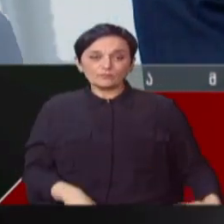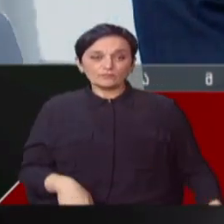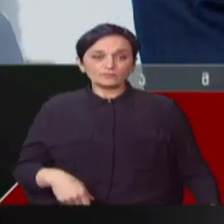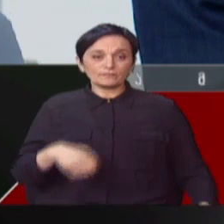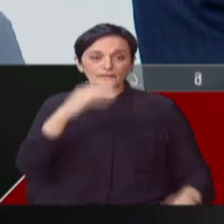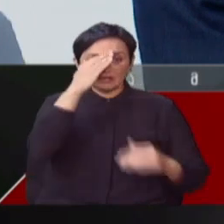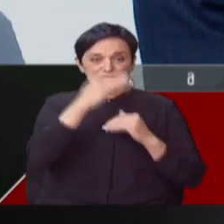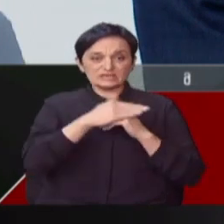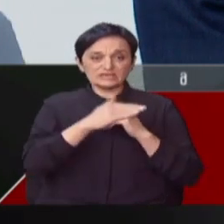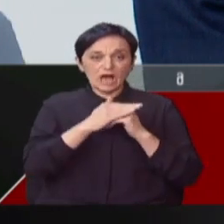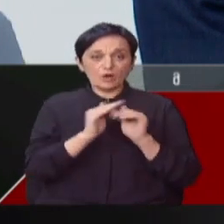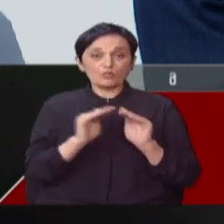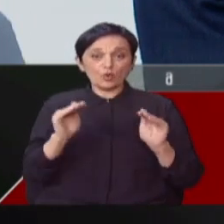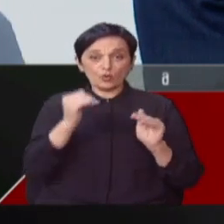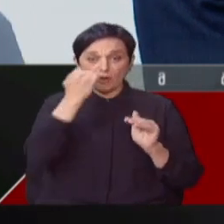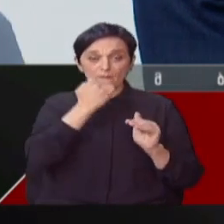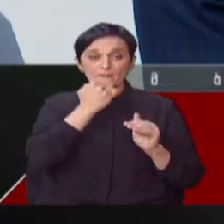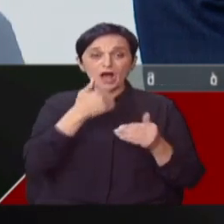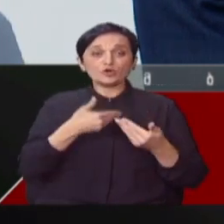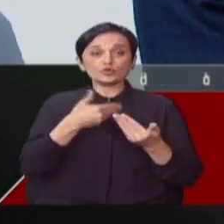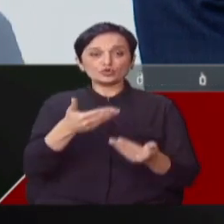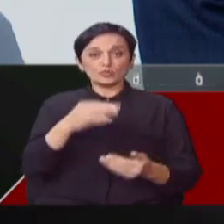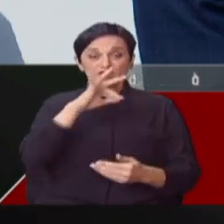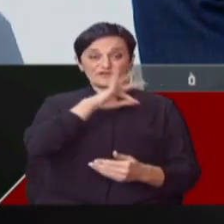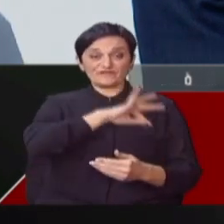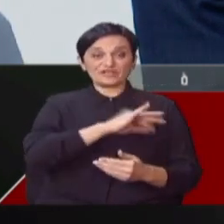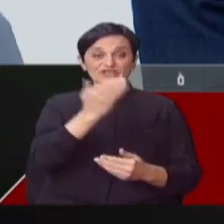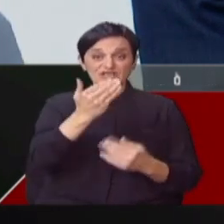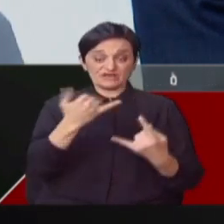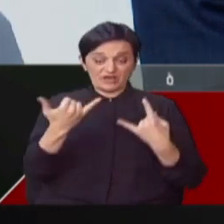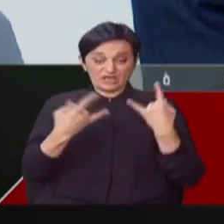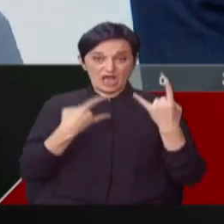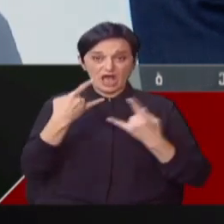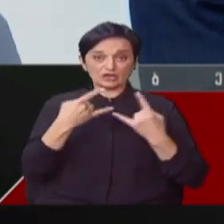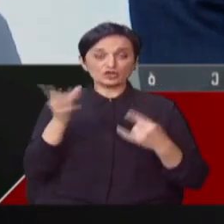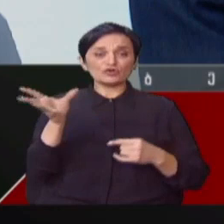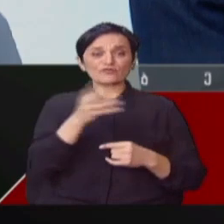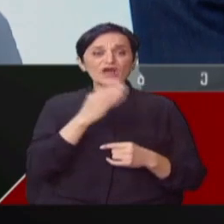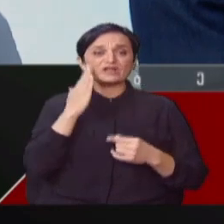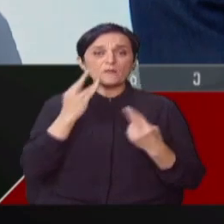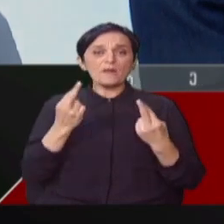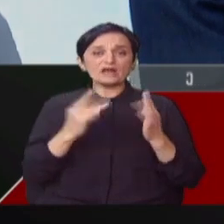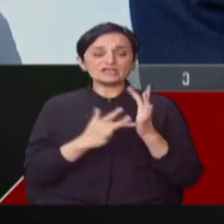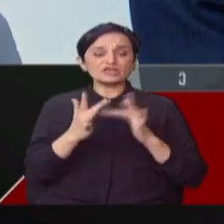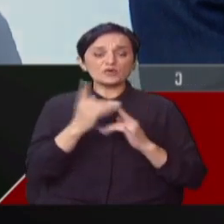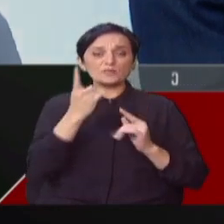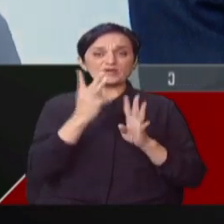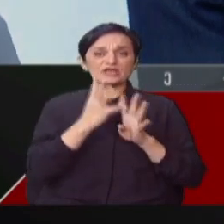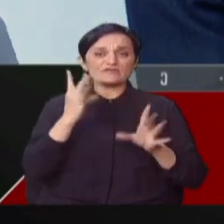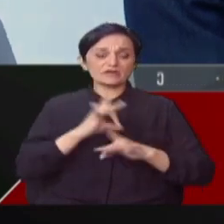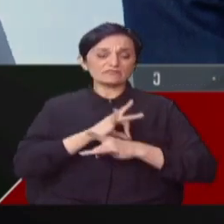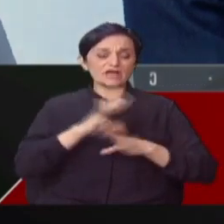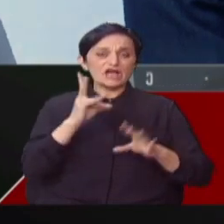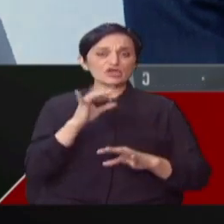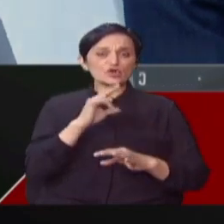Salam, მშვიდობის, მადლობა მოწვევისთვის, ვისარგებლებ თქვენი ეთერით და ყველა მართლმადიდებელ ქრისტიანს პირველ რიგში ნიკოლოზობის